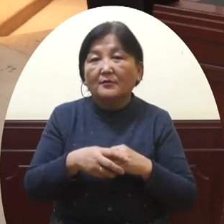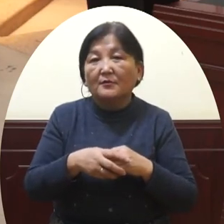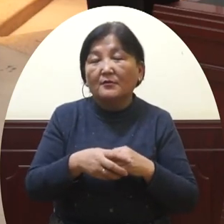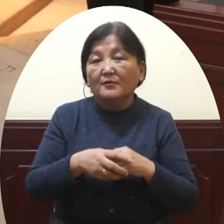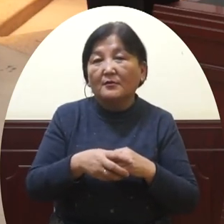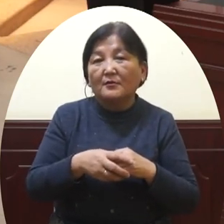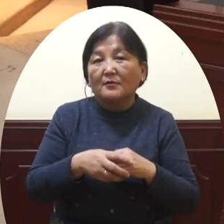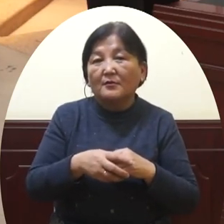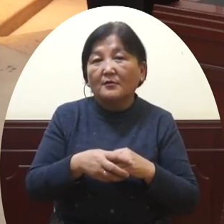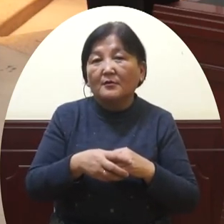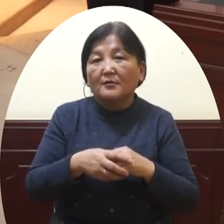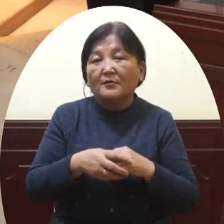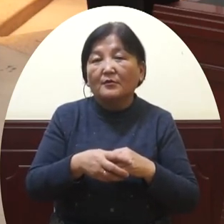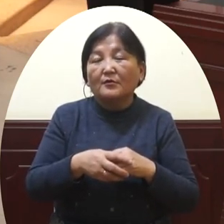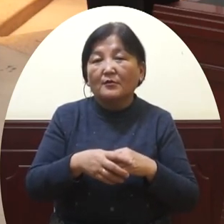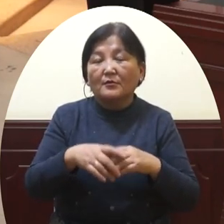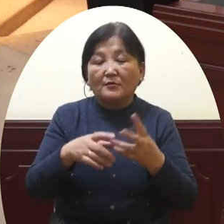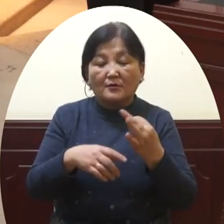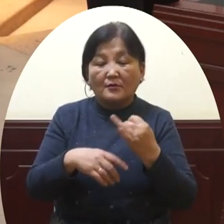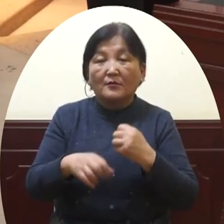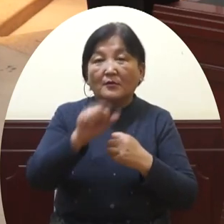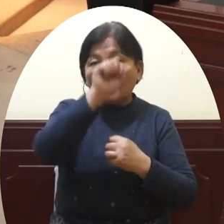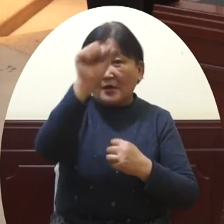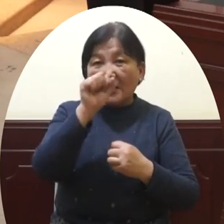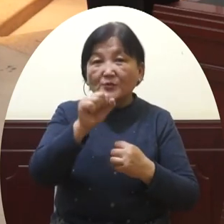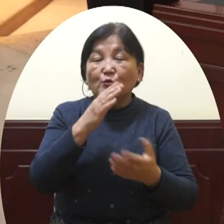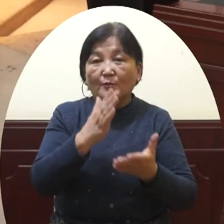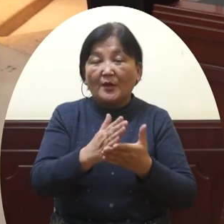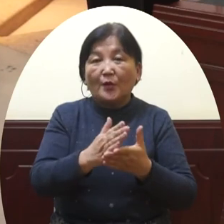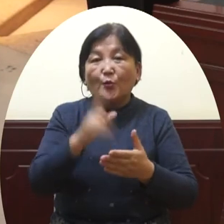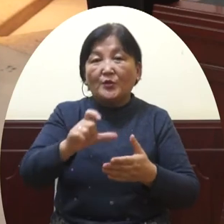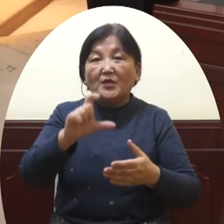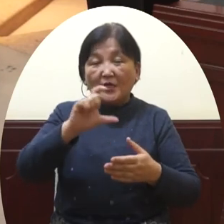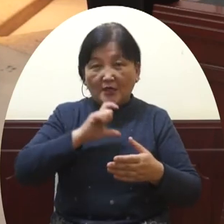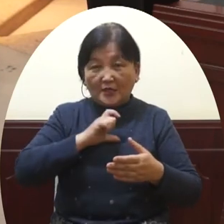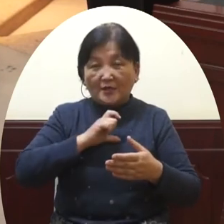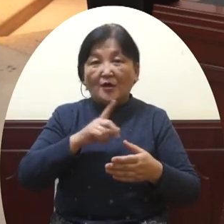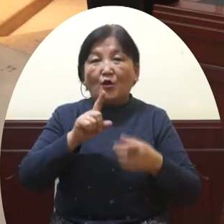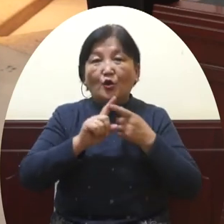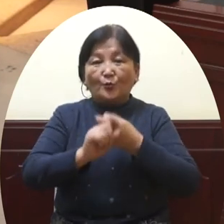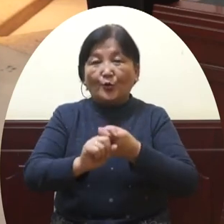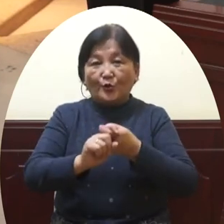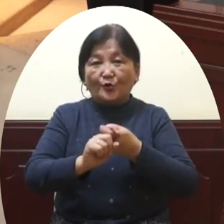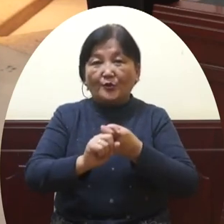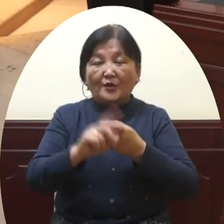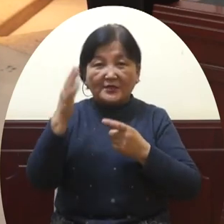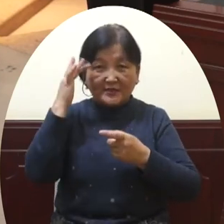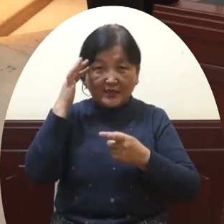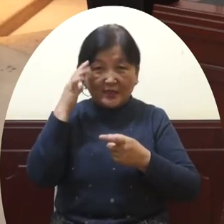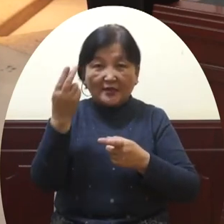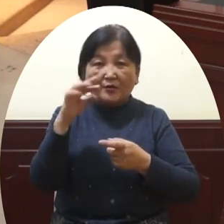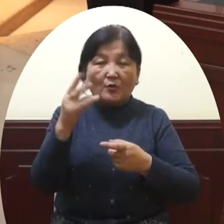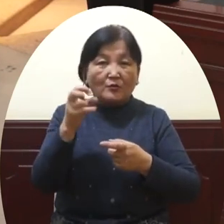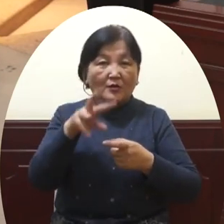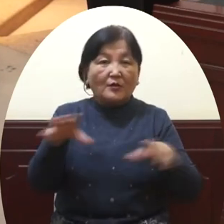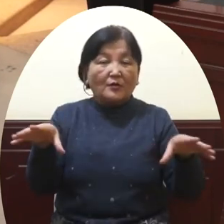тогтоомжийн өөрчлөлт ороод за бодлогын нэг юм асуудал гаргах нь мэдээж манайх бас өөрөөр хүнийхийн талаас бол одоо санал зөвлөж боловсруулах